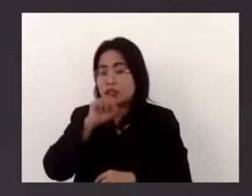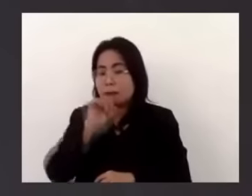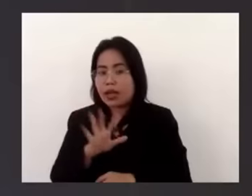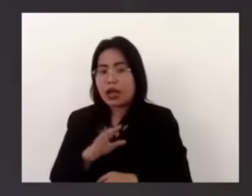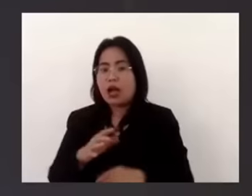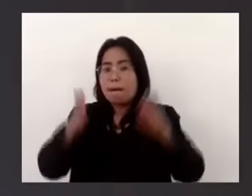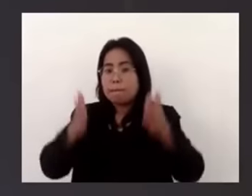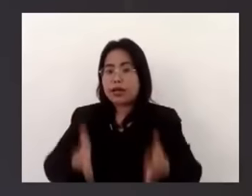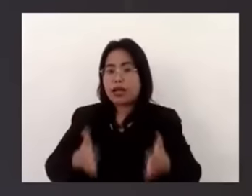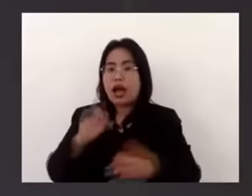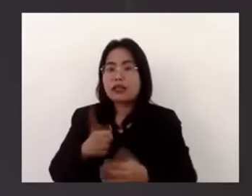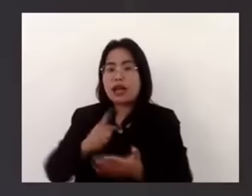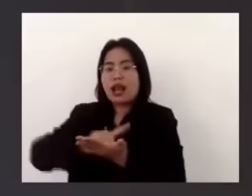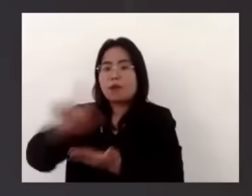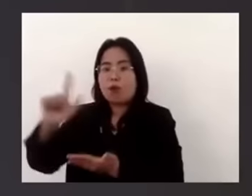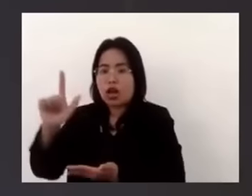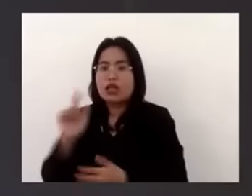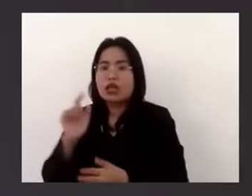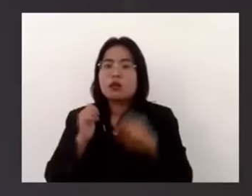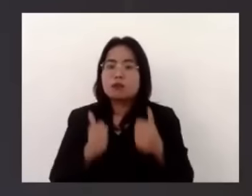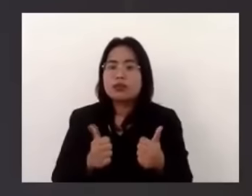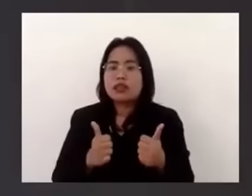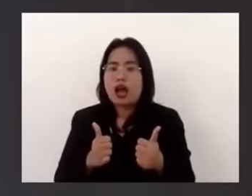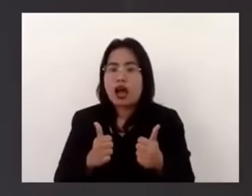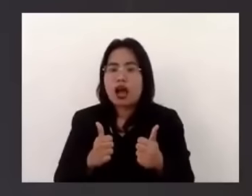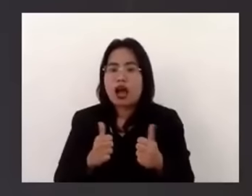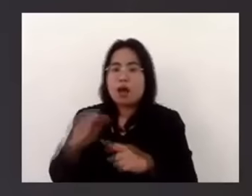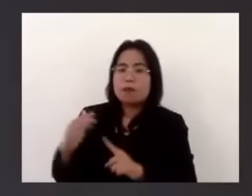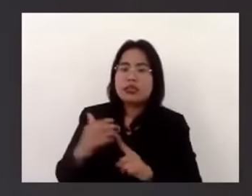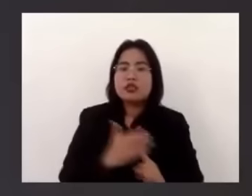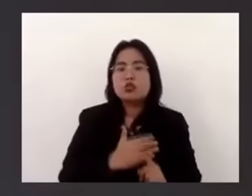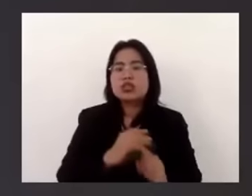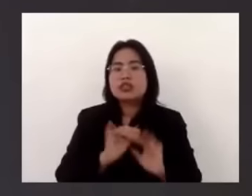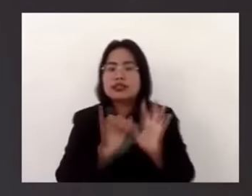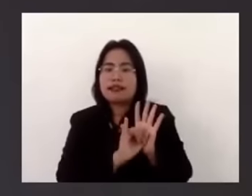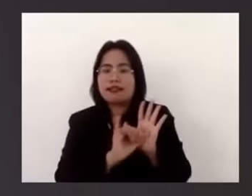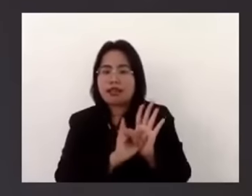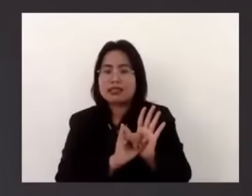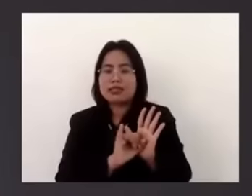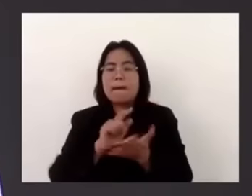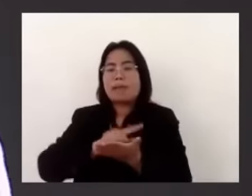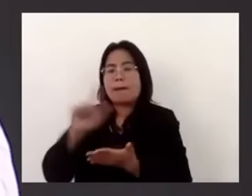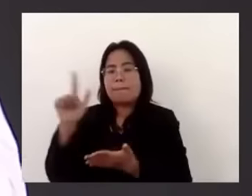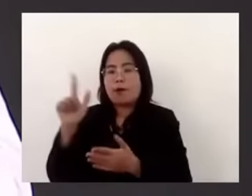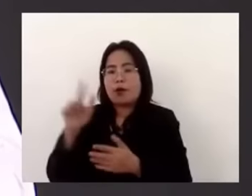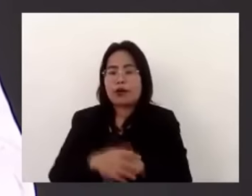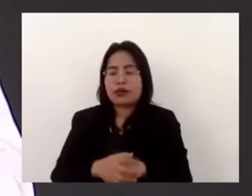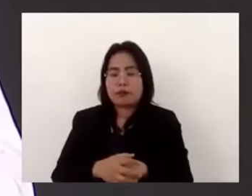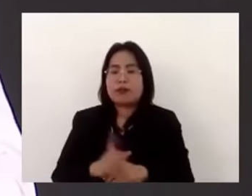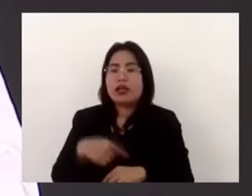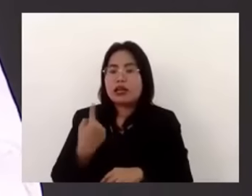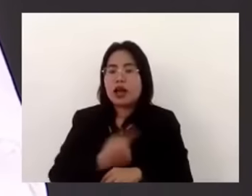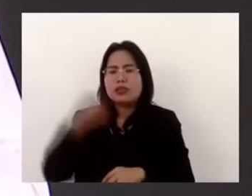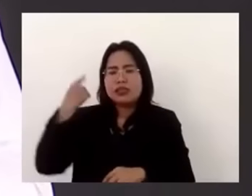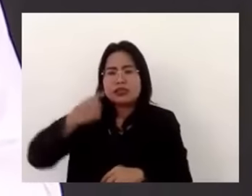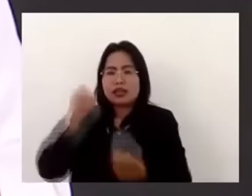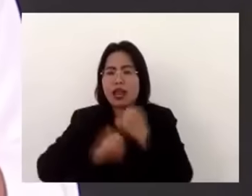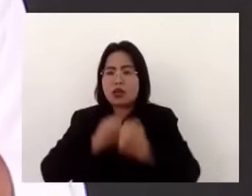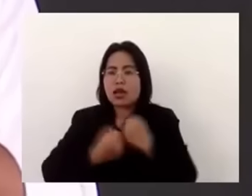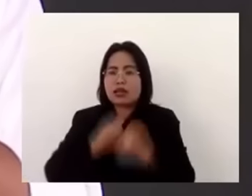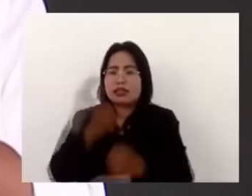ada pelaporan yang bisa melindungi entitas pelapornya Kami sering lakukan itu Di